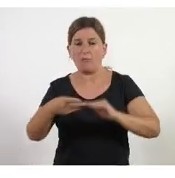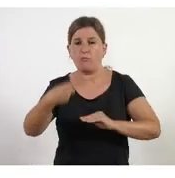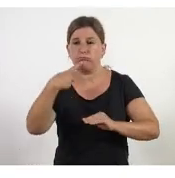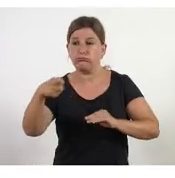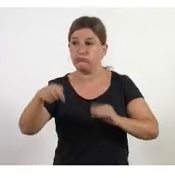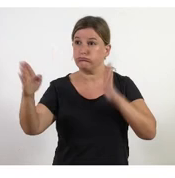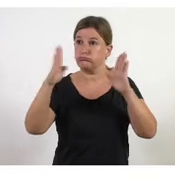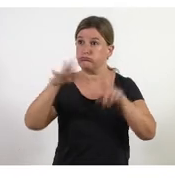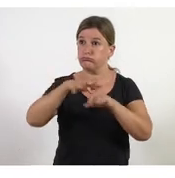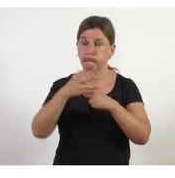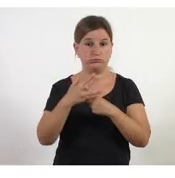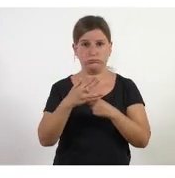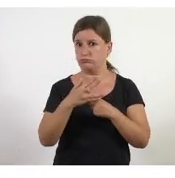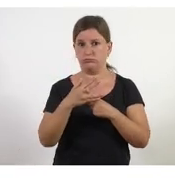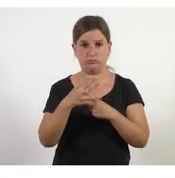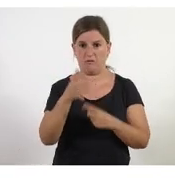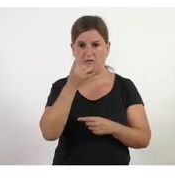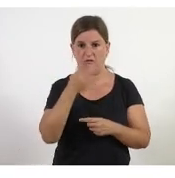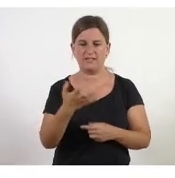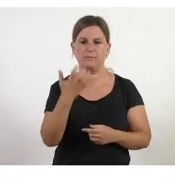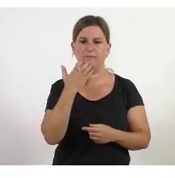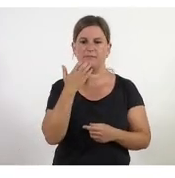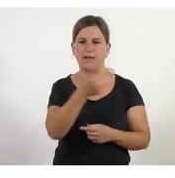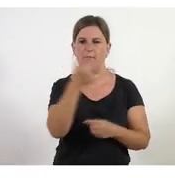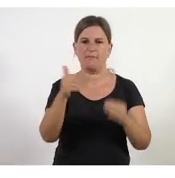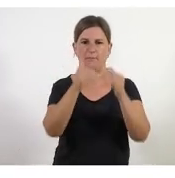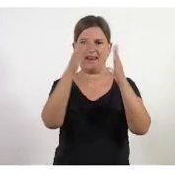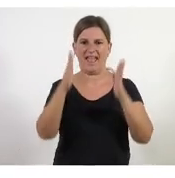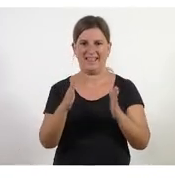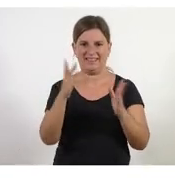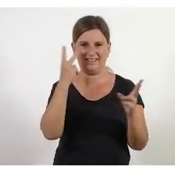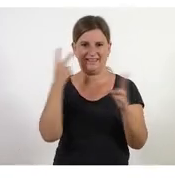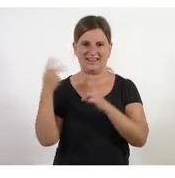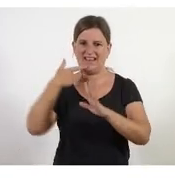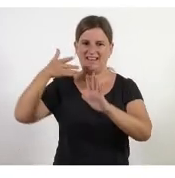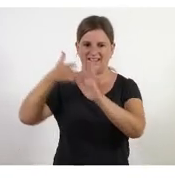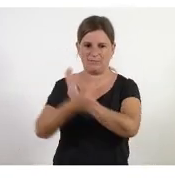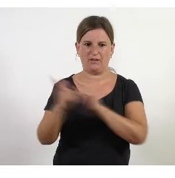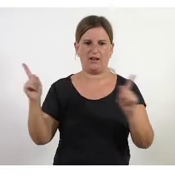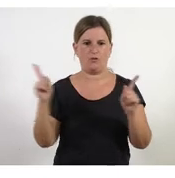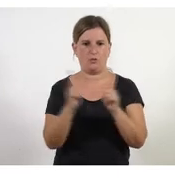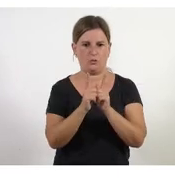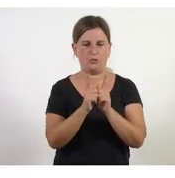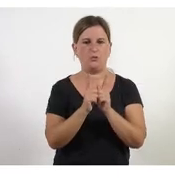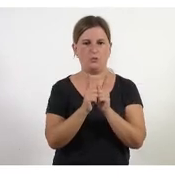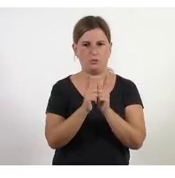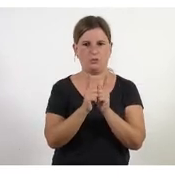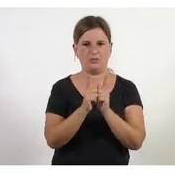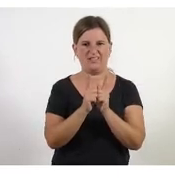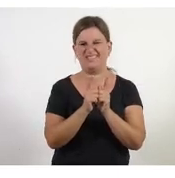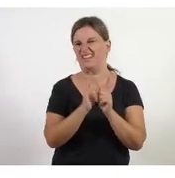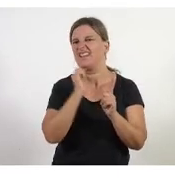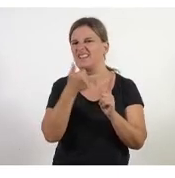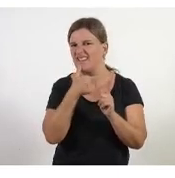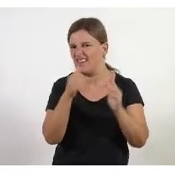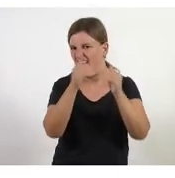vivint. La primera entitat, he fet una petita descripció de com són, quina